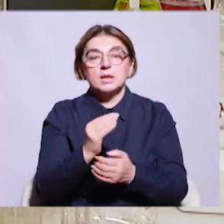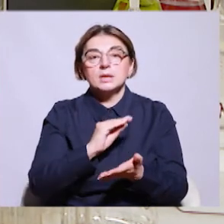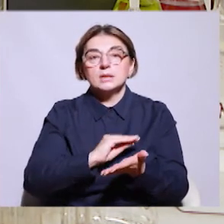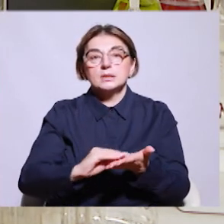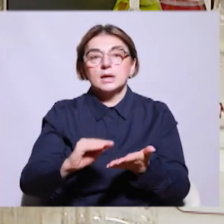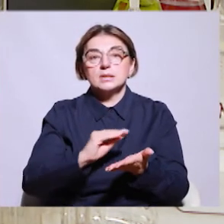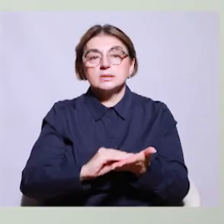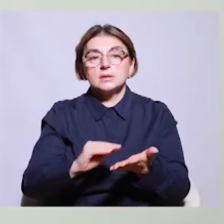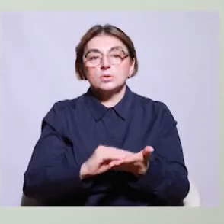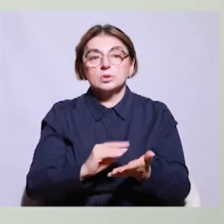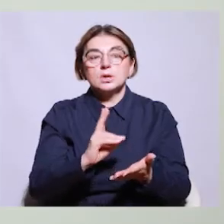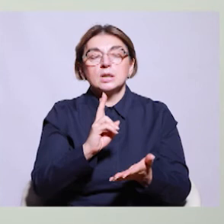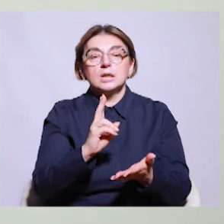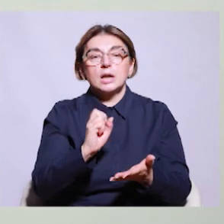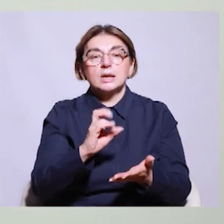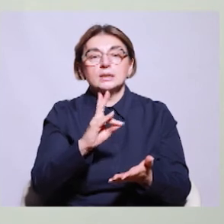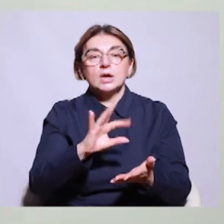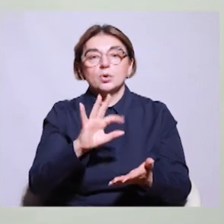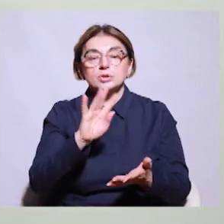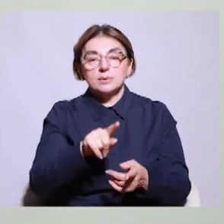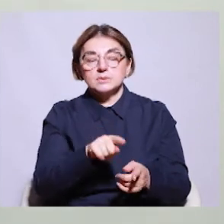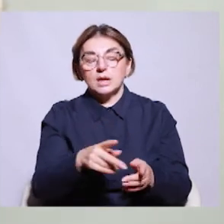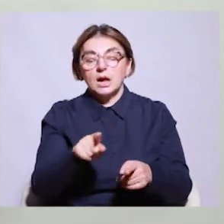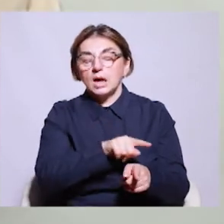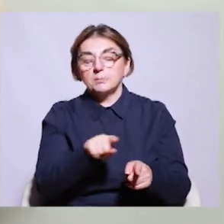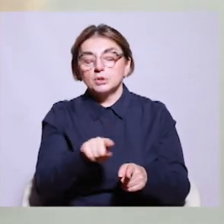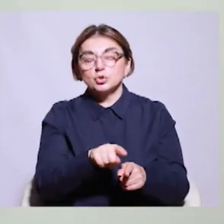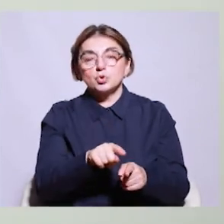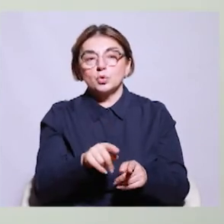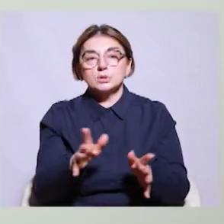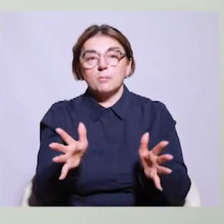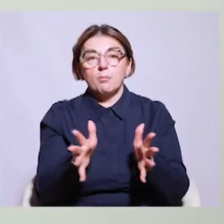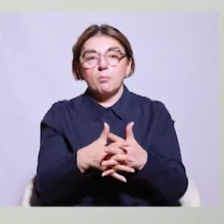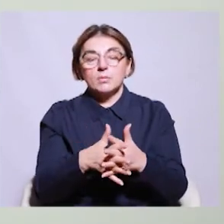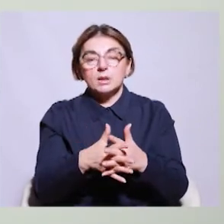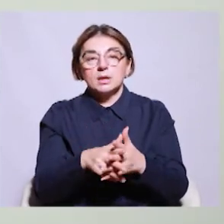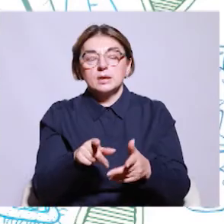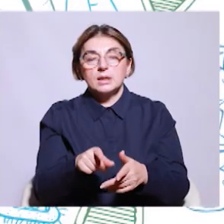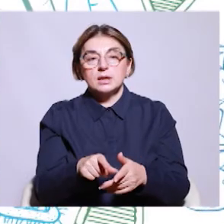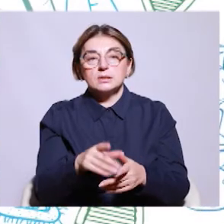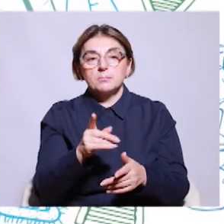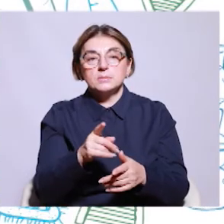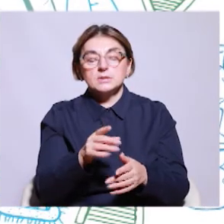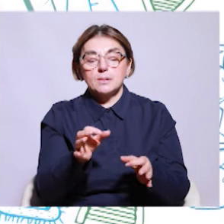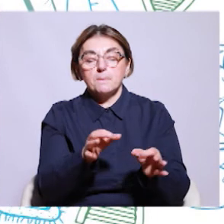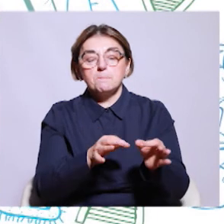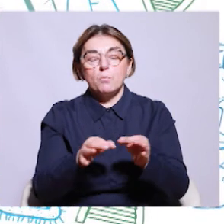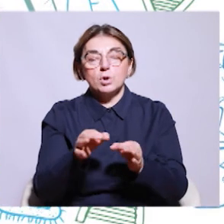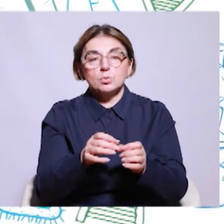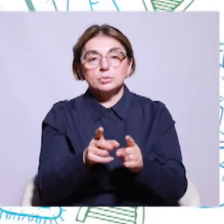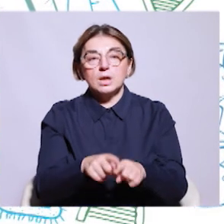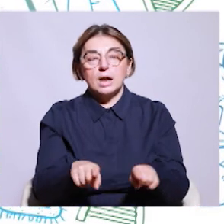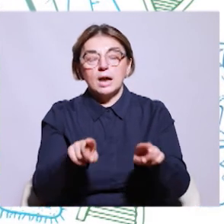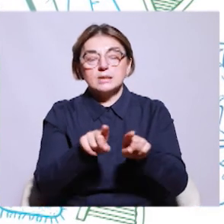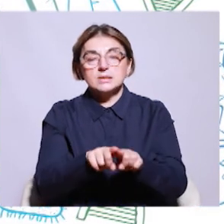კალიუმის ნიტრატსა და ნატრიუმის ქლორიდს შორის მიმდინარე ქიმიური რეაქცია, მისი მოლეკულური და